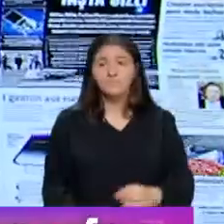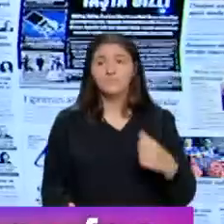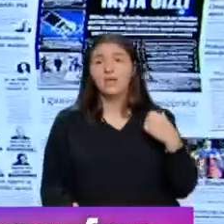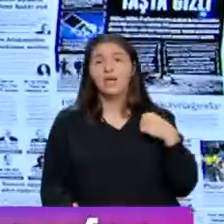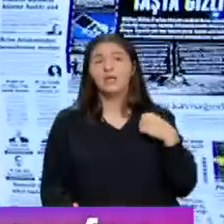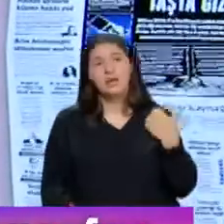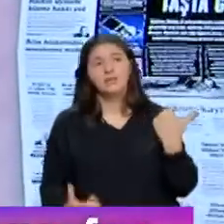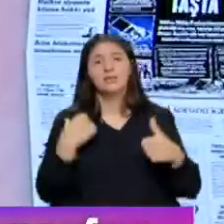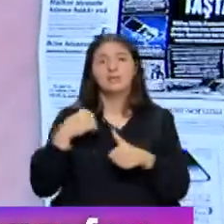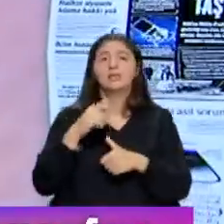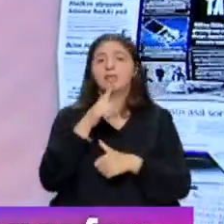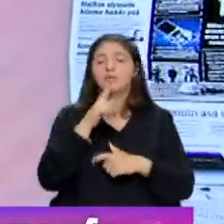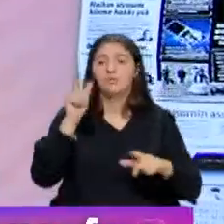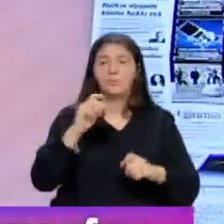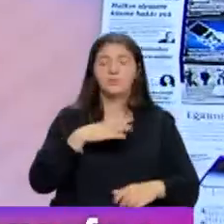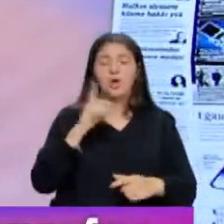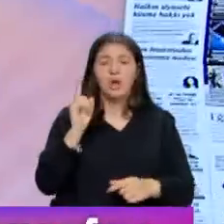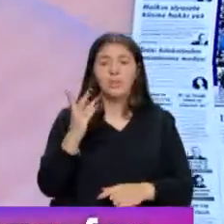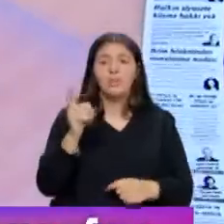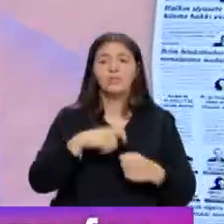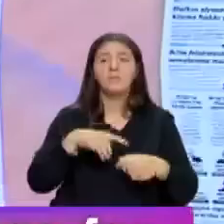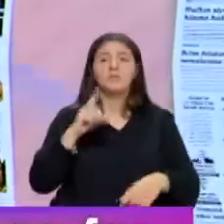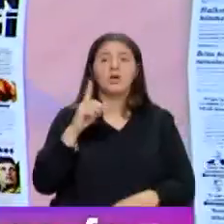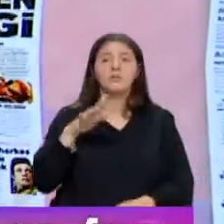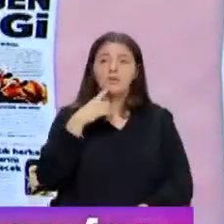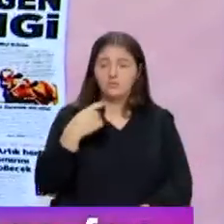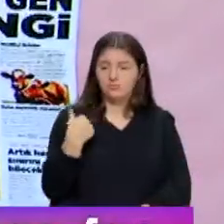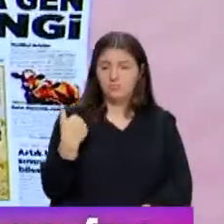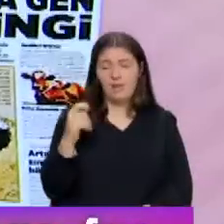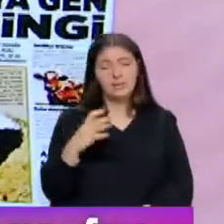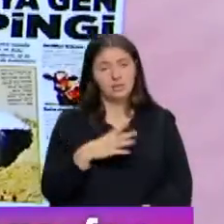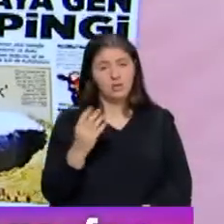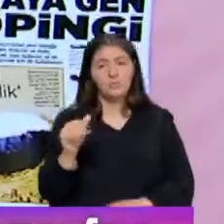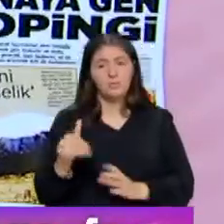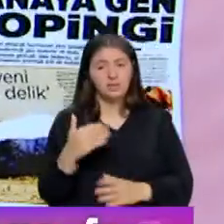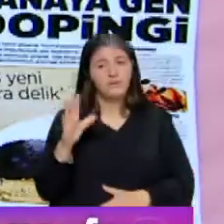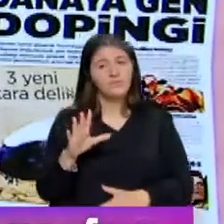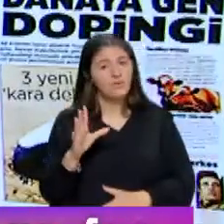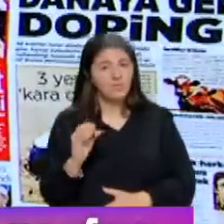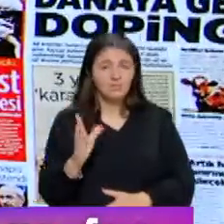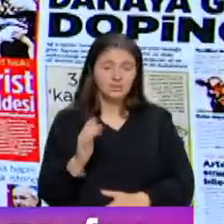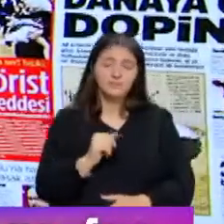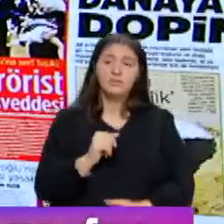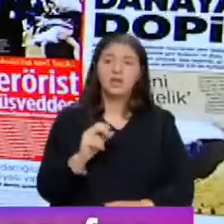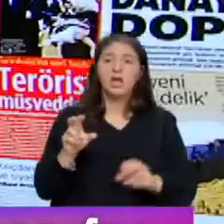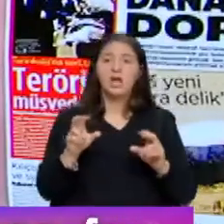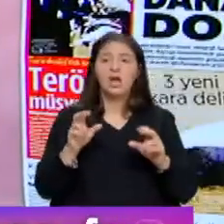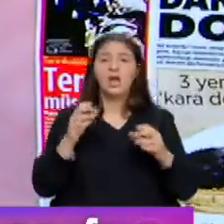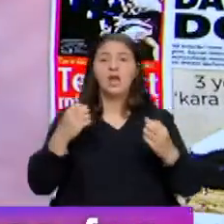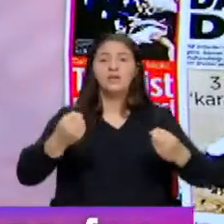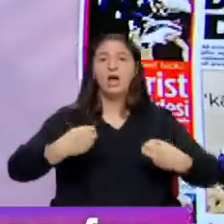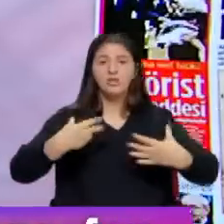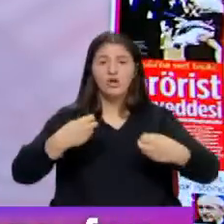sesini duyurmak isteyenler olabilir öğretmenlerimizden atanmayan öğretmenlerimizden bu mesajlar gelebilir radyoloji